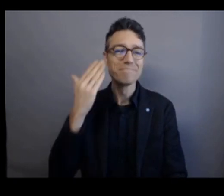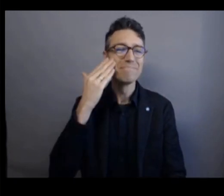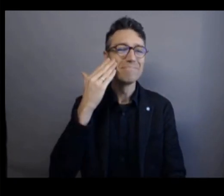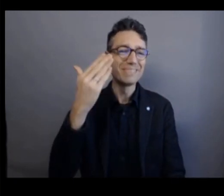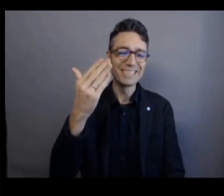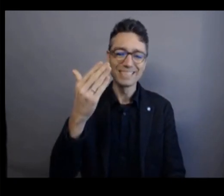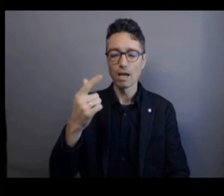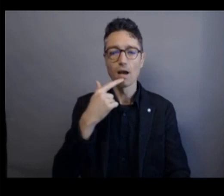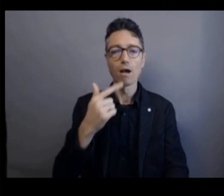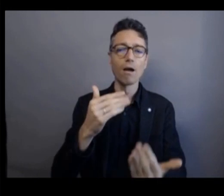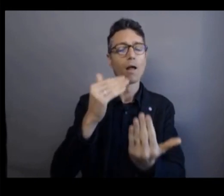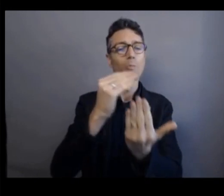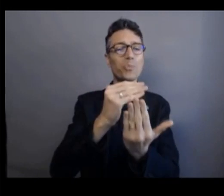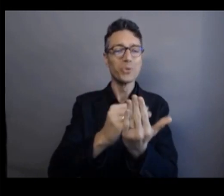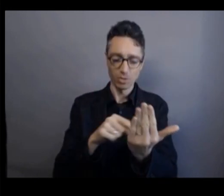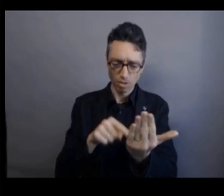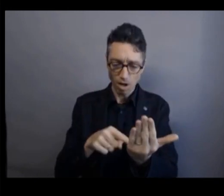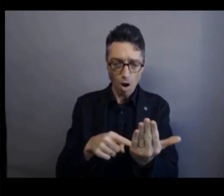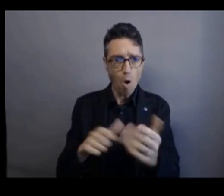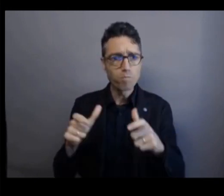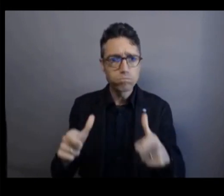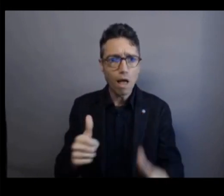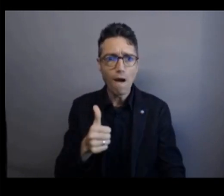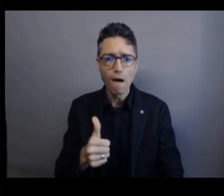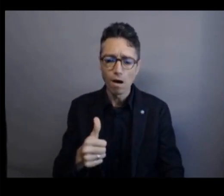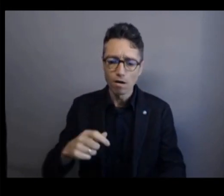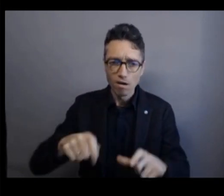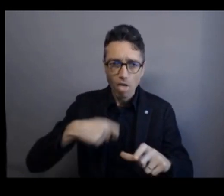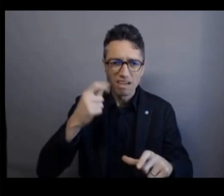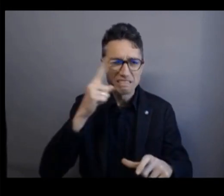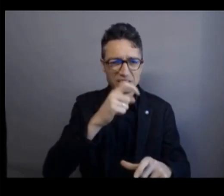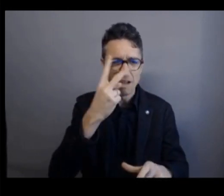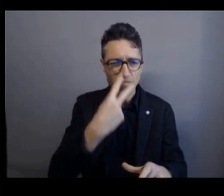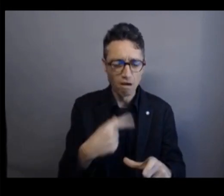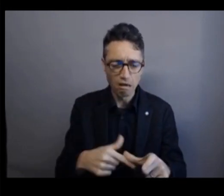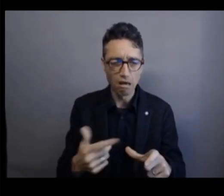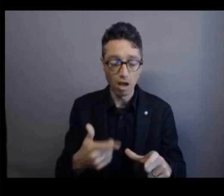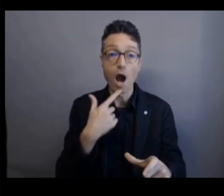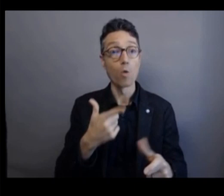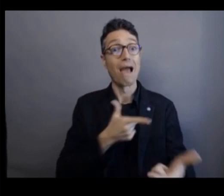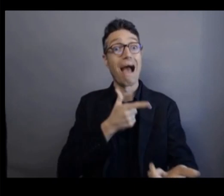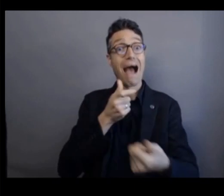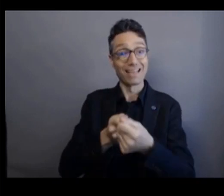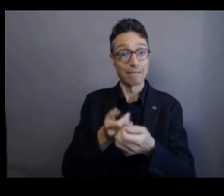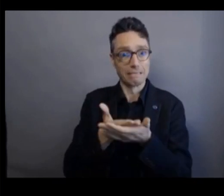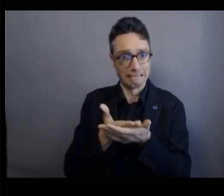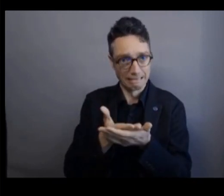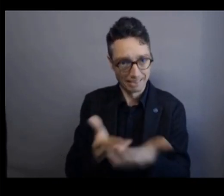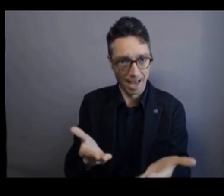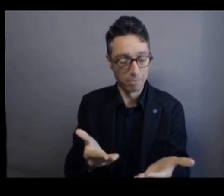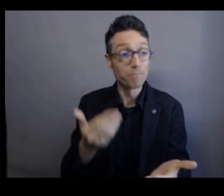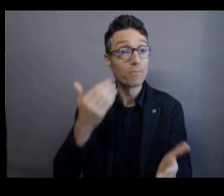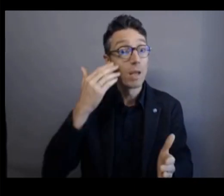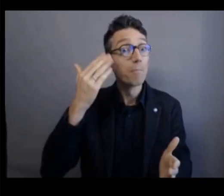pour... Et puis également décrire, je me rappelle que... Tu m'arrêteras, donc c'est parce que je suis parti. Ça y est, là,